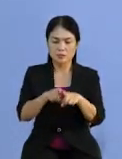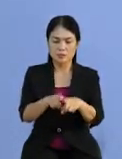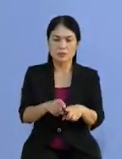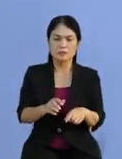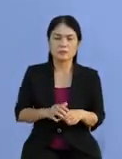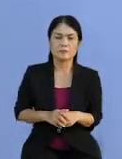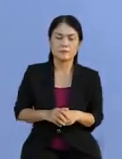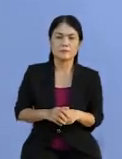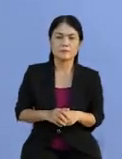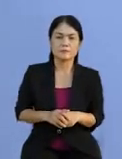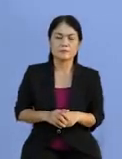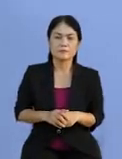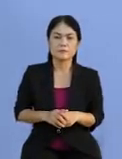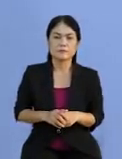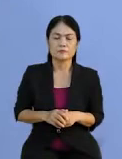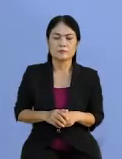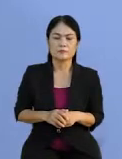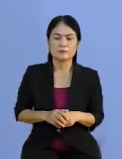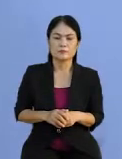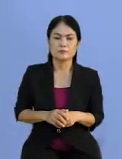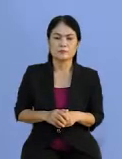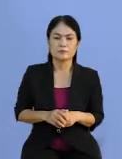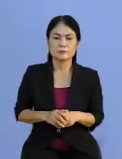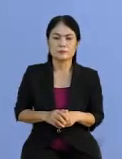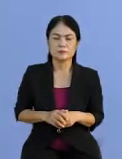đói chúng tôi